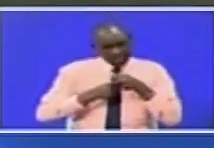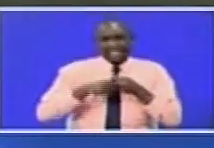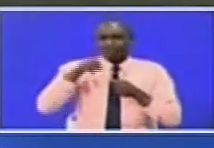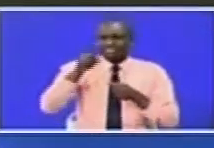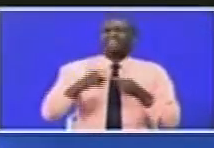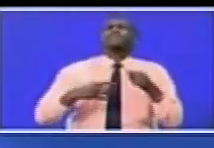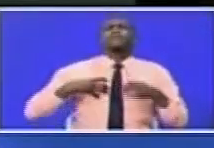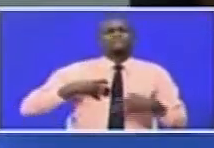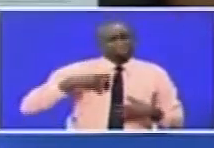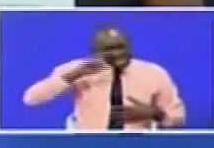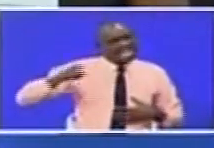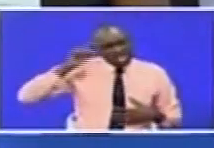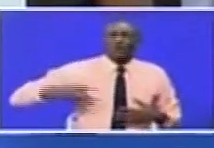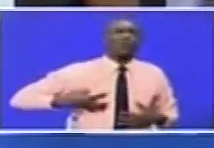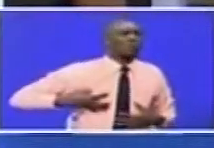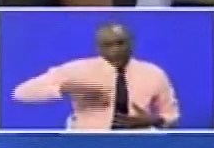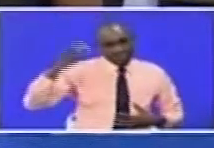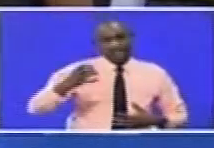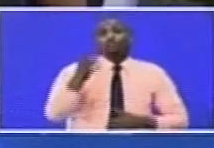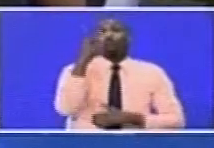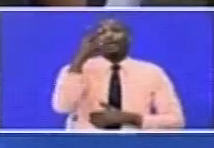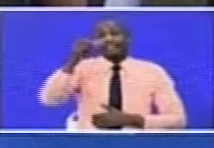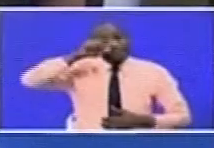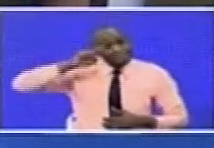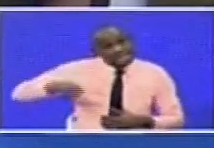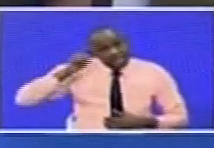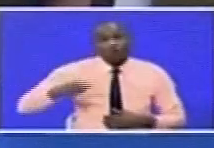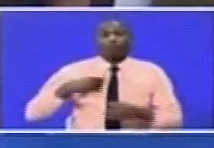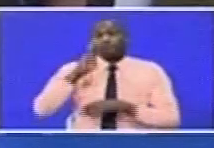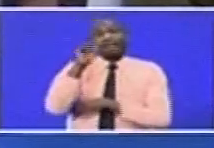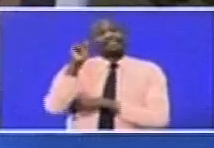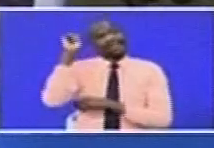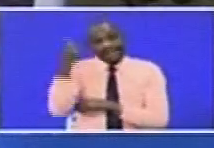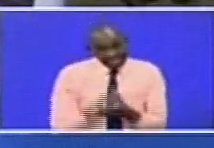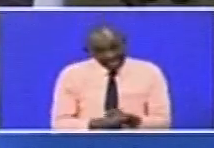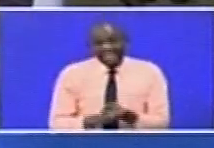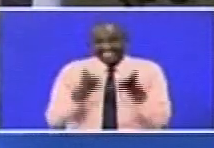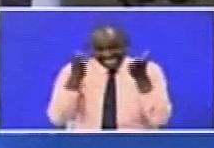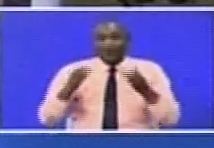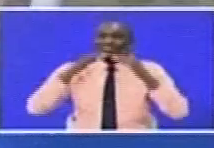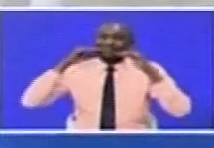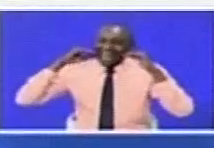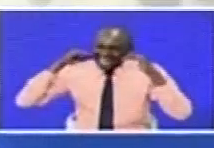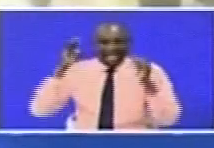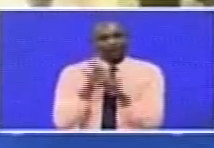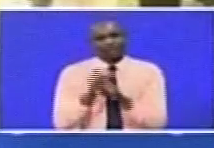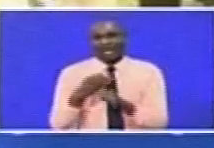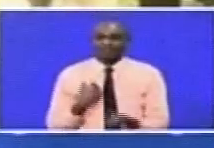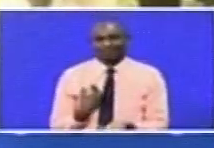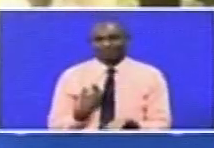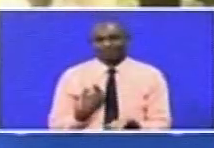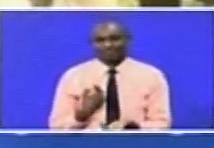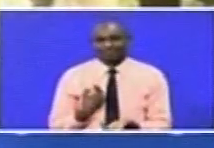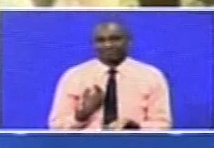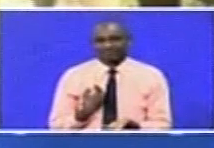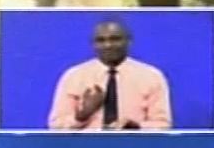maskini milionea aliyeshinda milioni 20 za Betway Kenya. Sasa zimeiweka tabasamu usoni. Niliweka